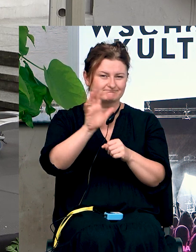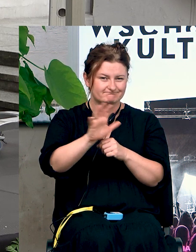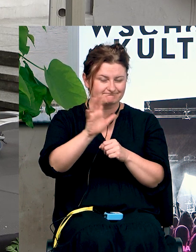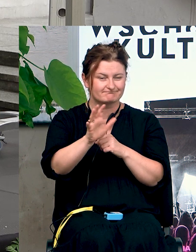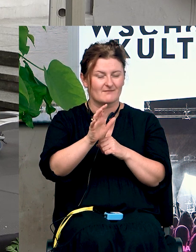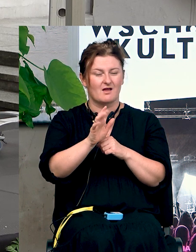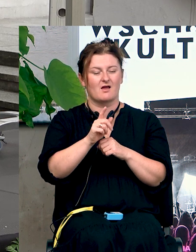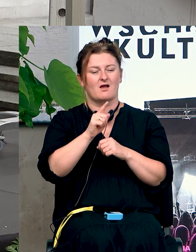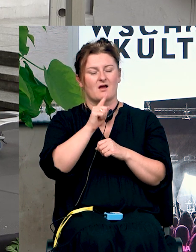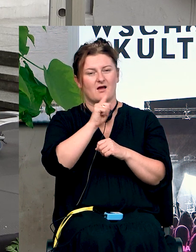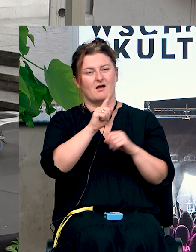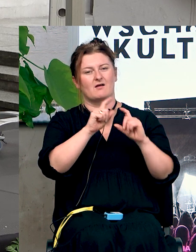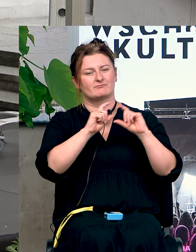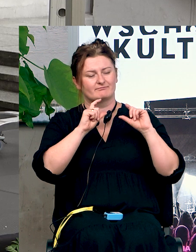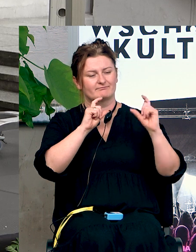które zajmuje się